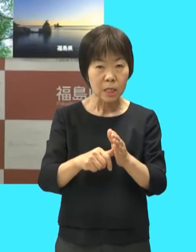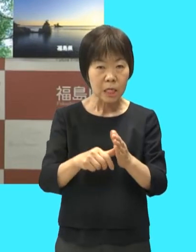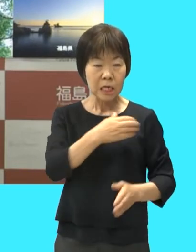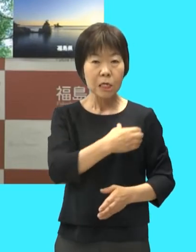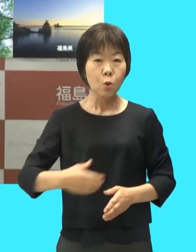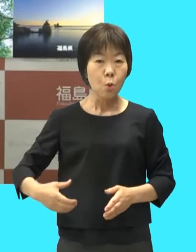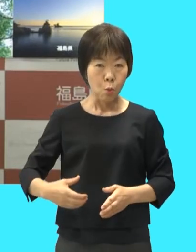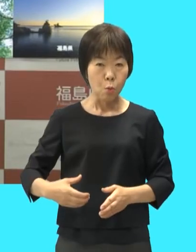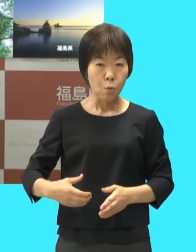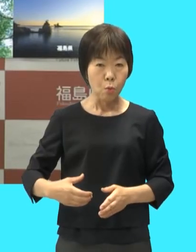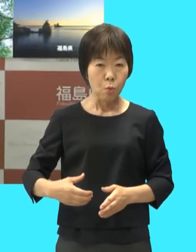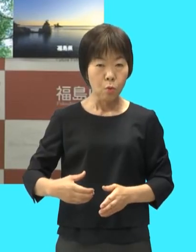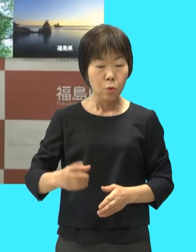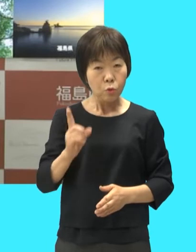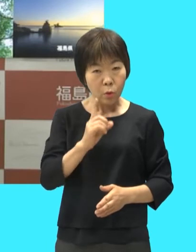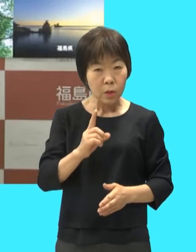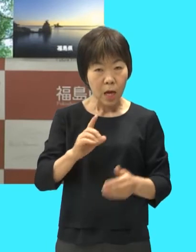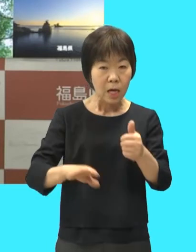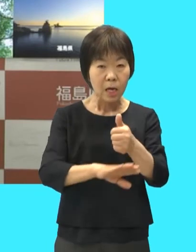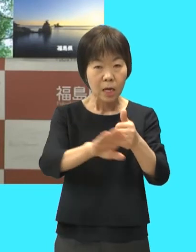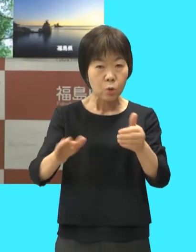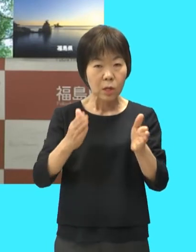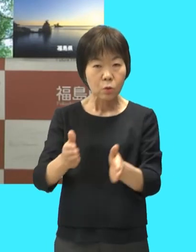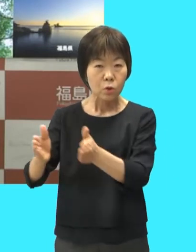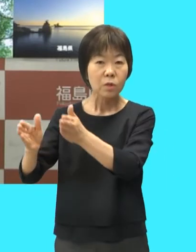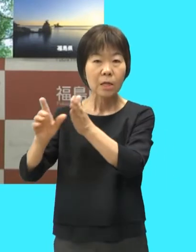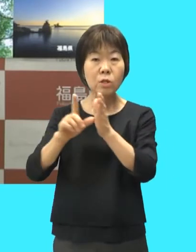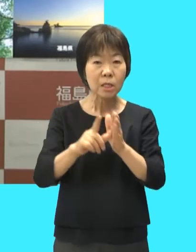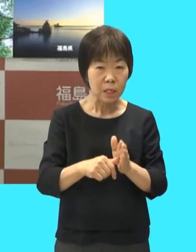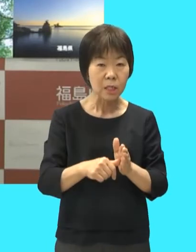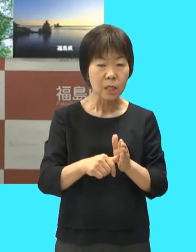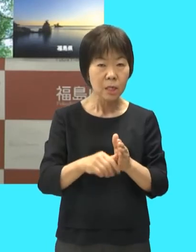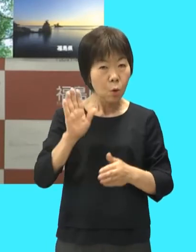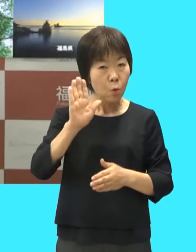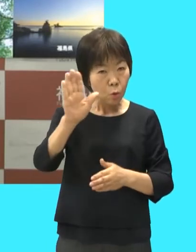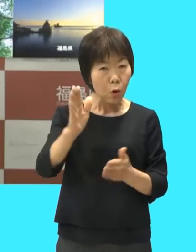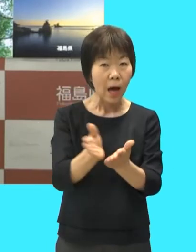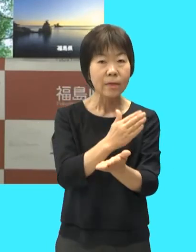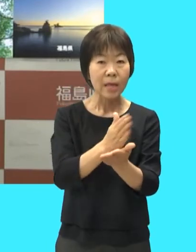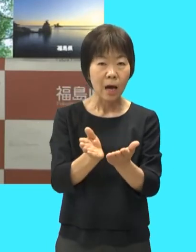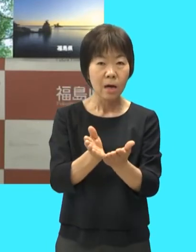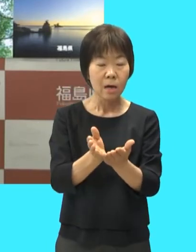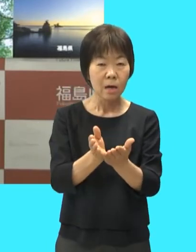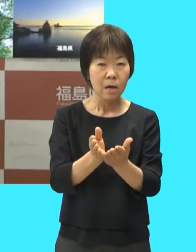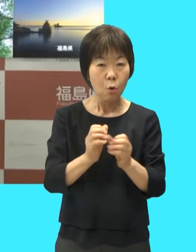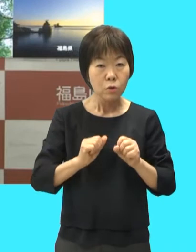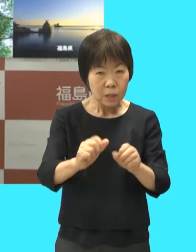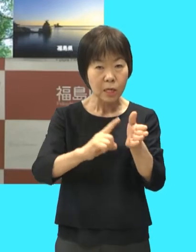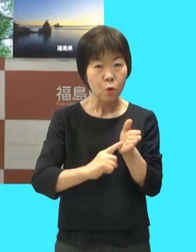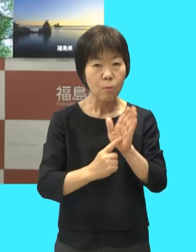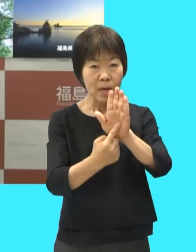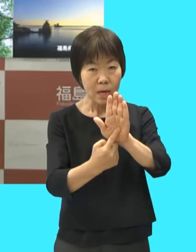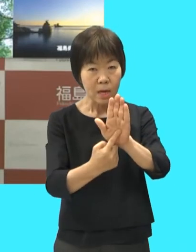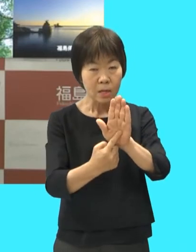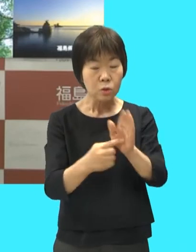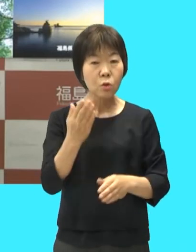環境が整ったら、あるいはどういった時になったら今後のその判断をして表明されるのかと、